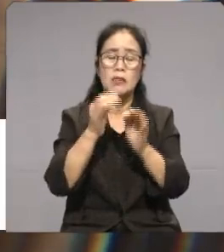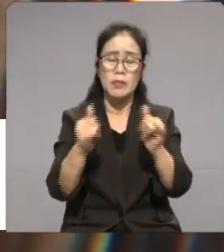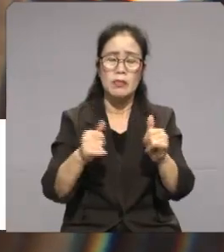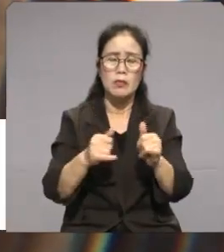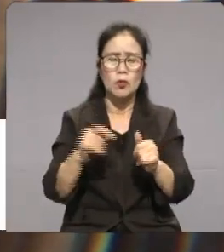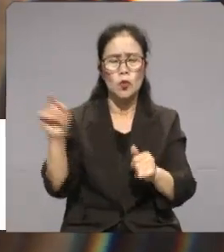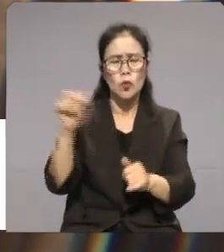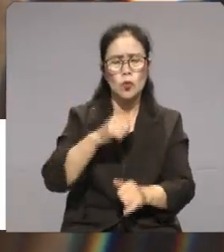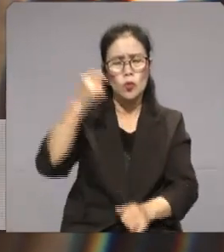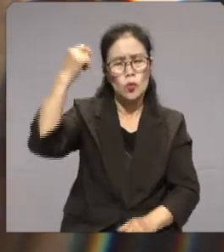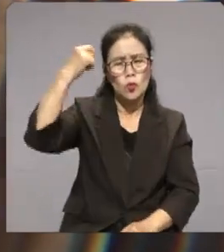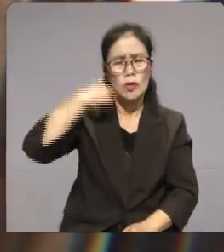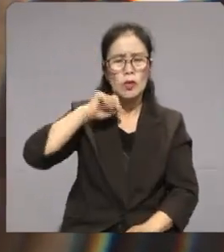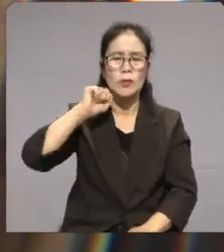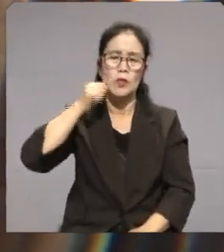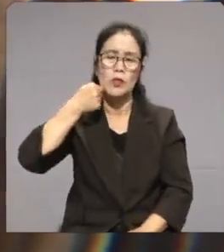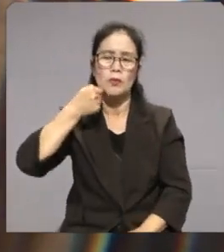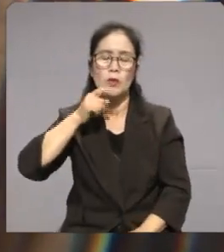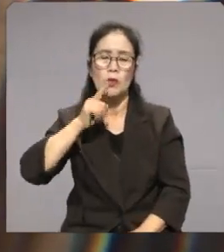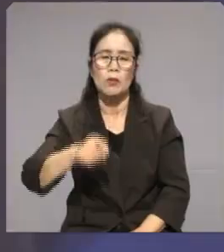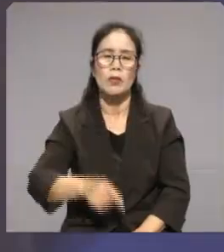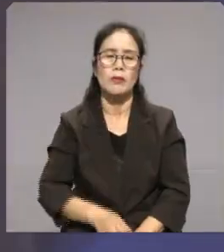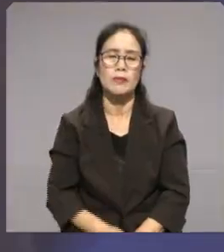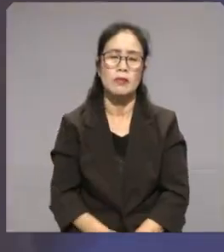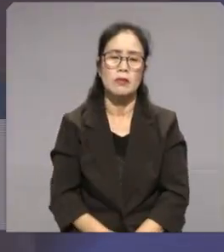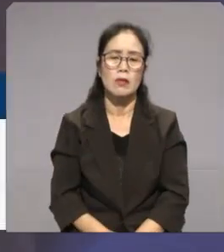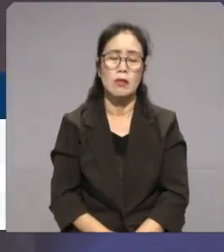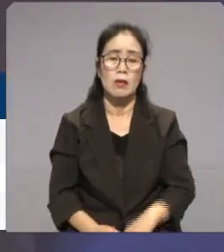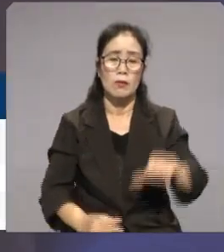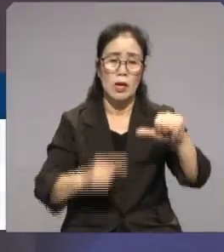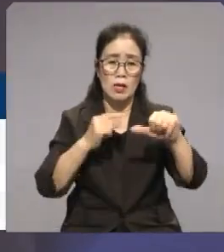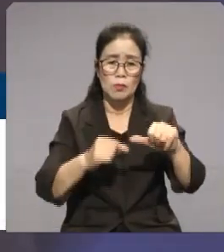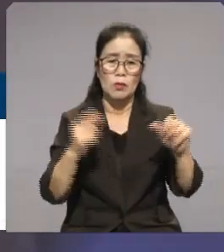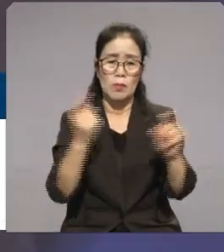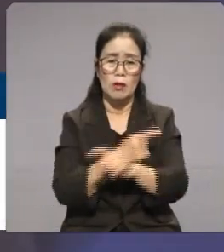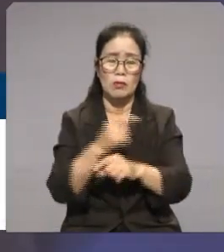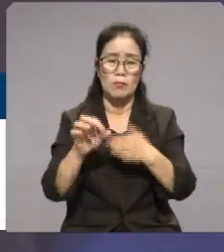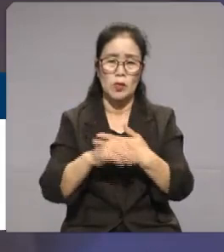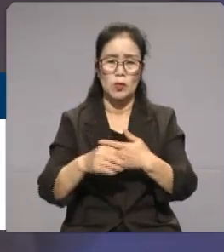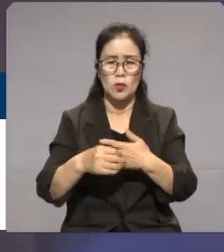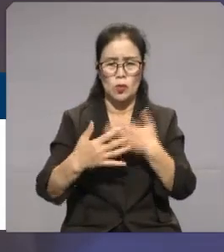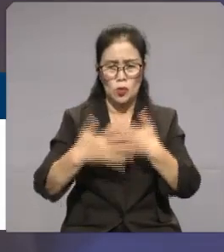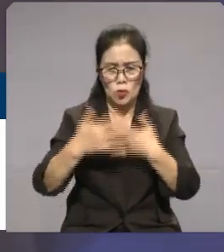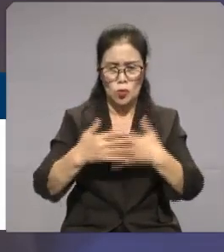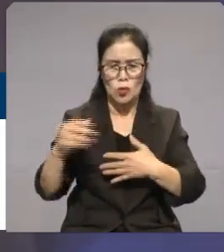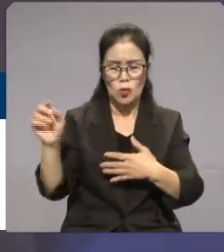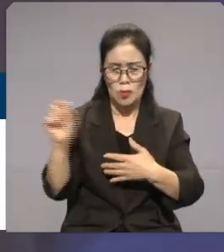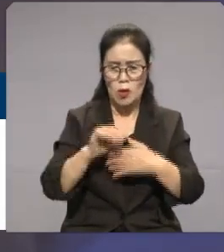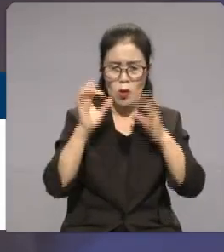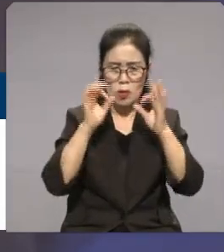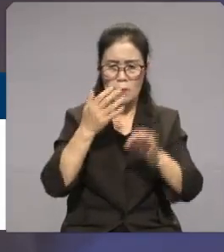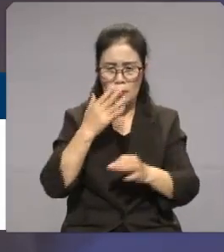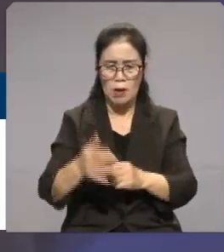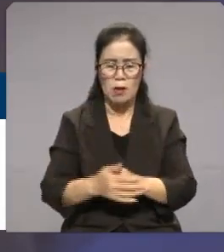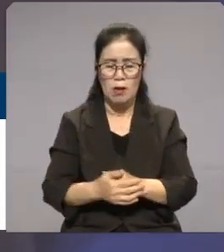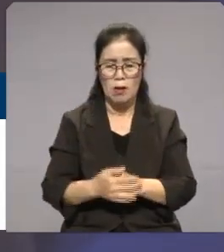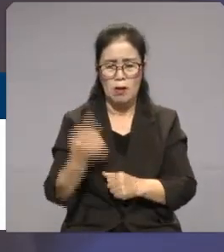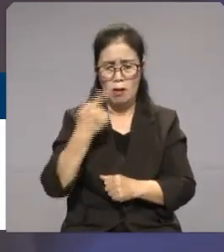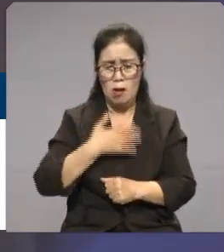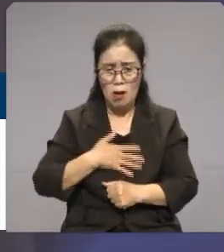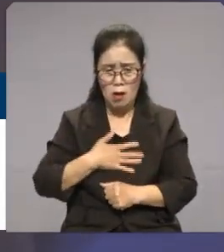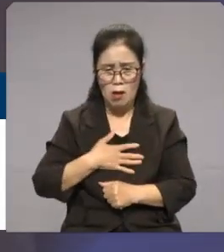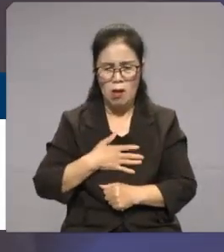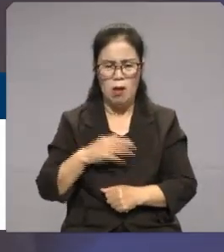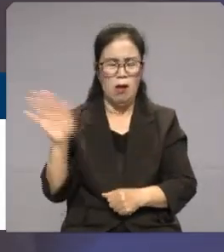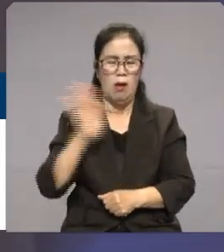속도감이 어렵다는 평입니다 5를 바꾸면 빨리 볼 수 있고 빠를 줄 알았는데 그것도